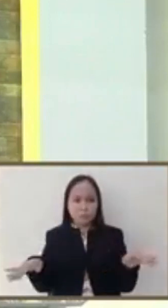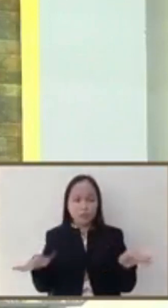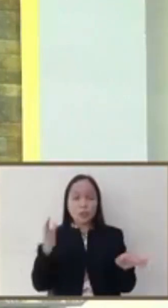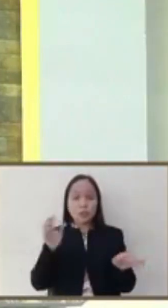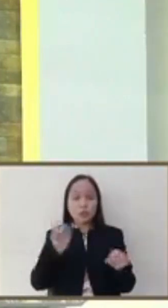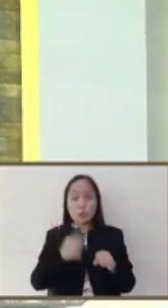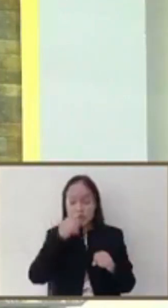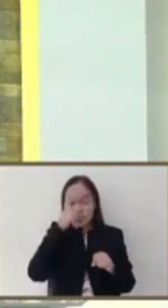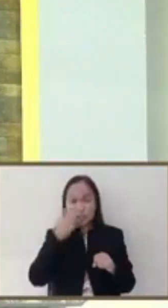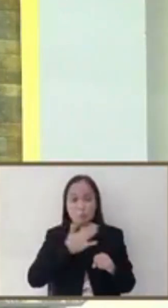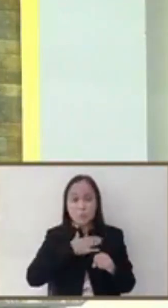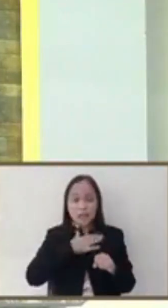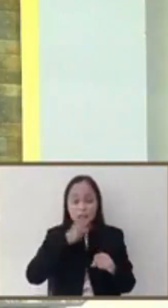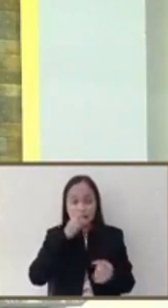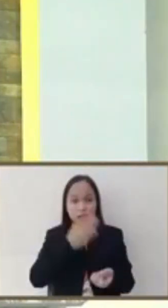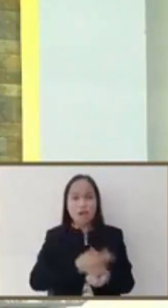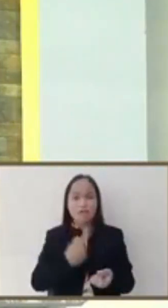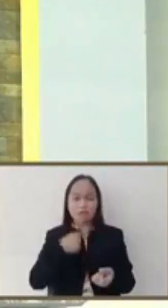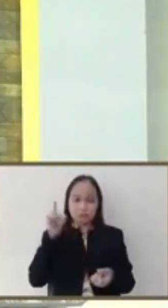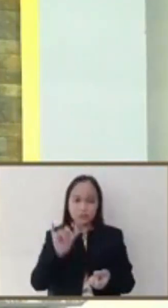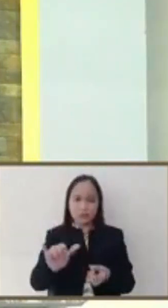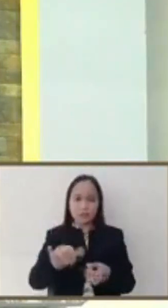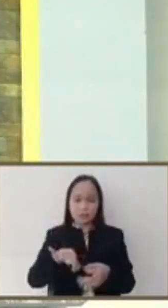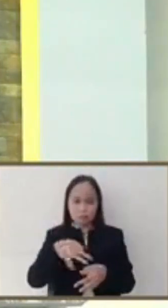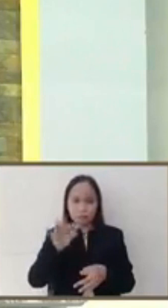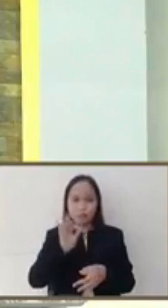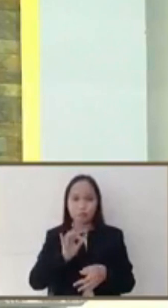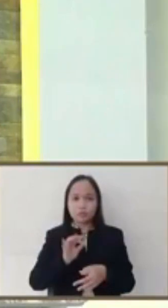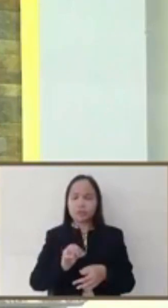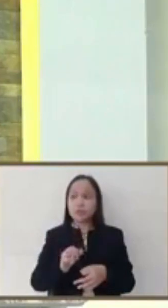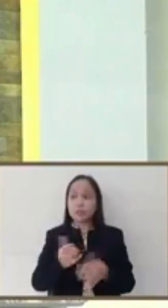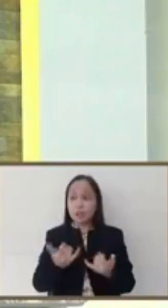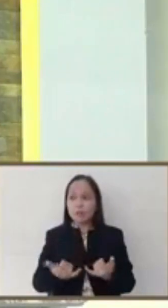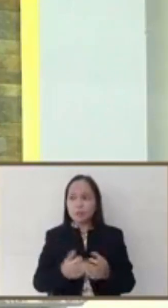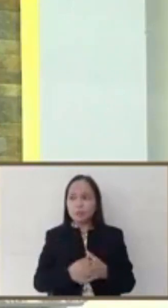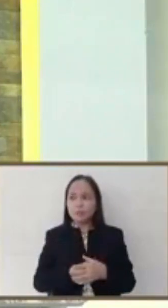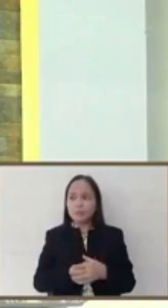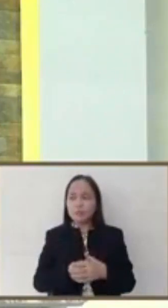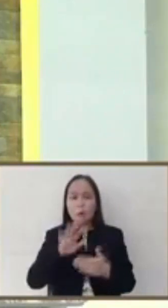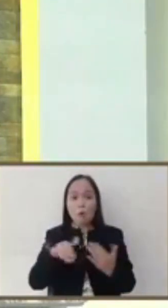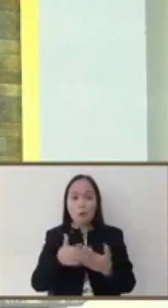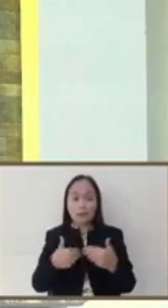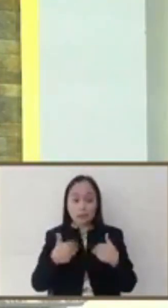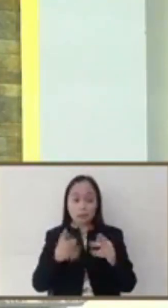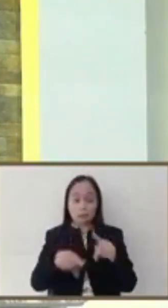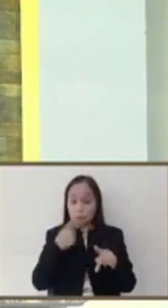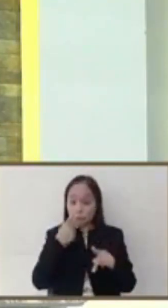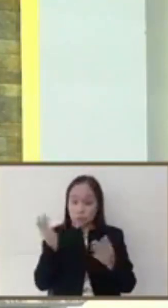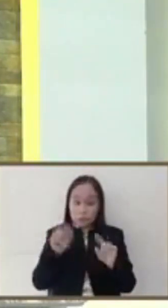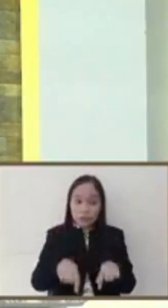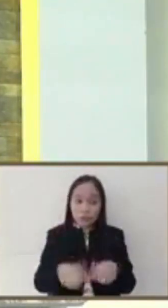Sapagkat ang anak ko ay merong eternal soul. Alright, kayo mga kabataan na nandito ngayon, mga kapatid, anong nasa isip